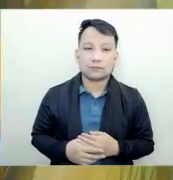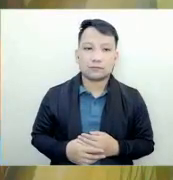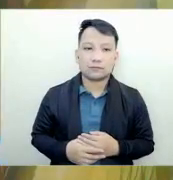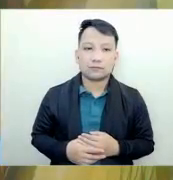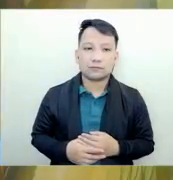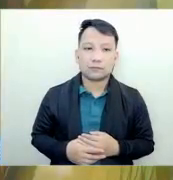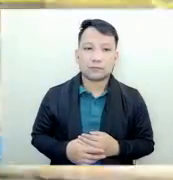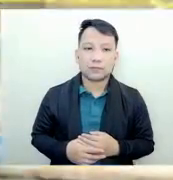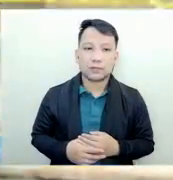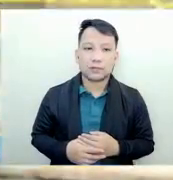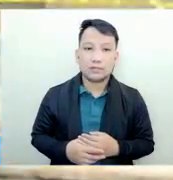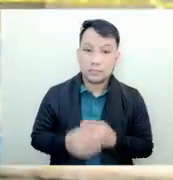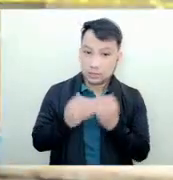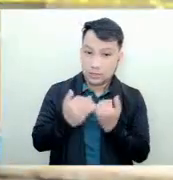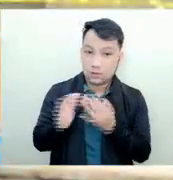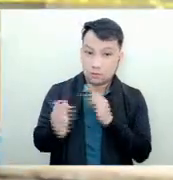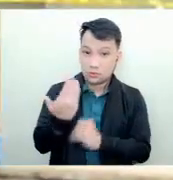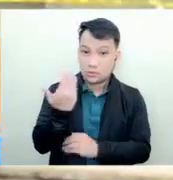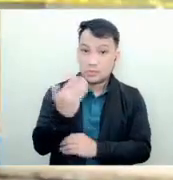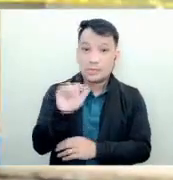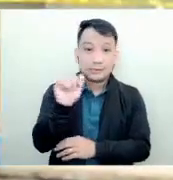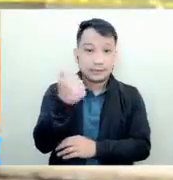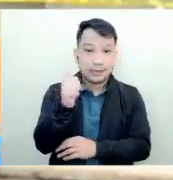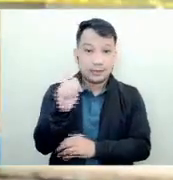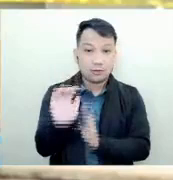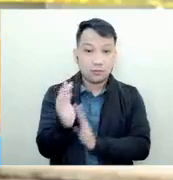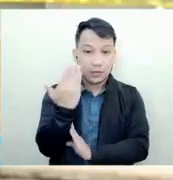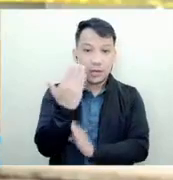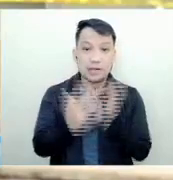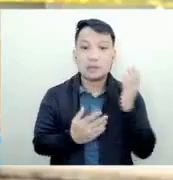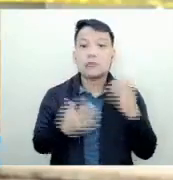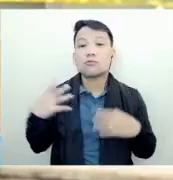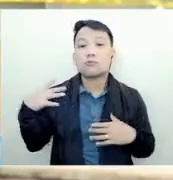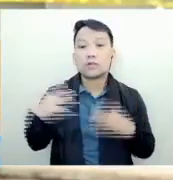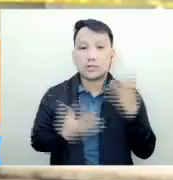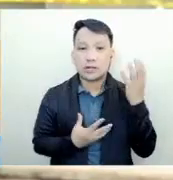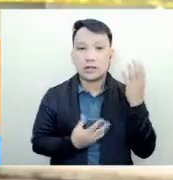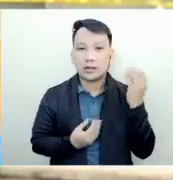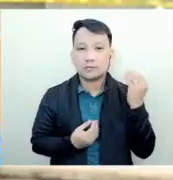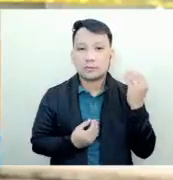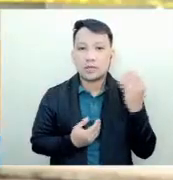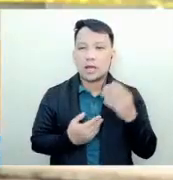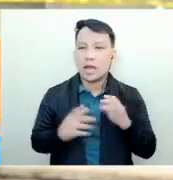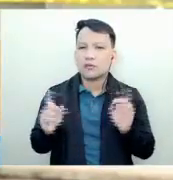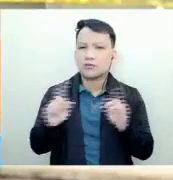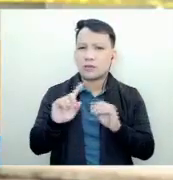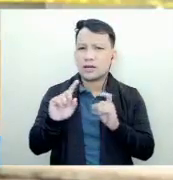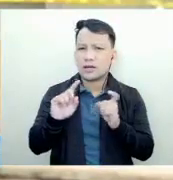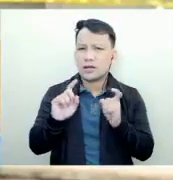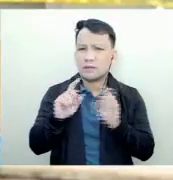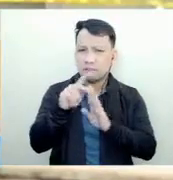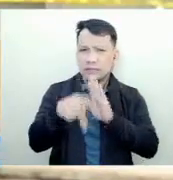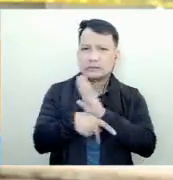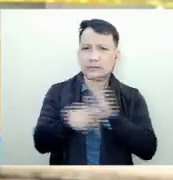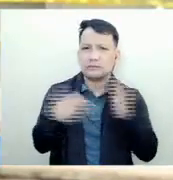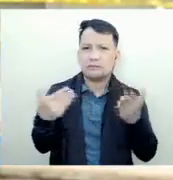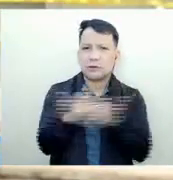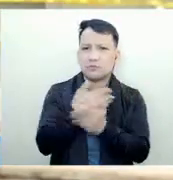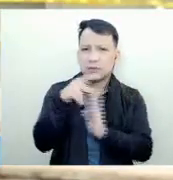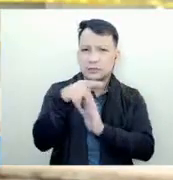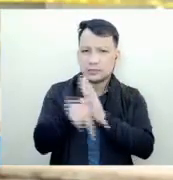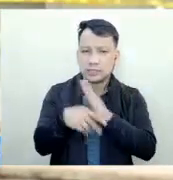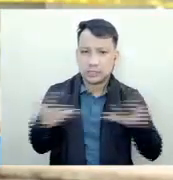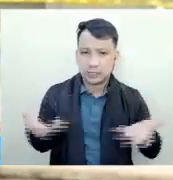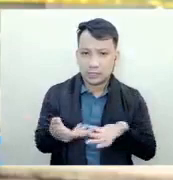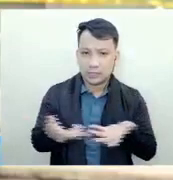Yes, Paolo, this morning, 10 a.m. yan, inaasahan nga yung update dyan sa magiging travel restriction o travel restriction nga dito papasok